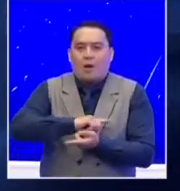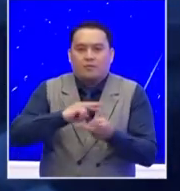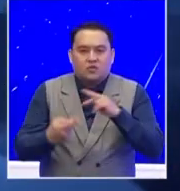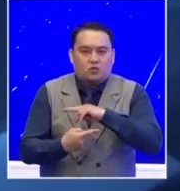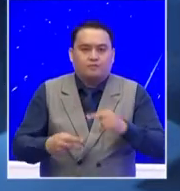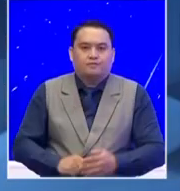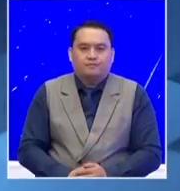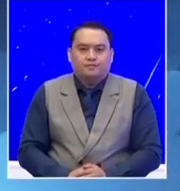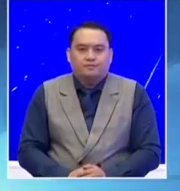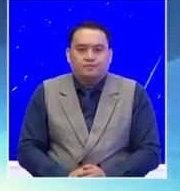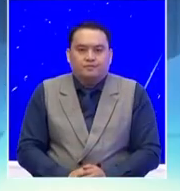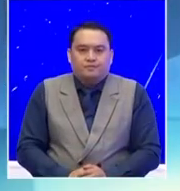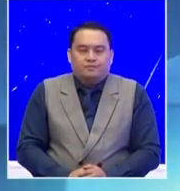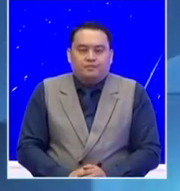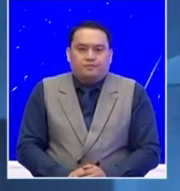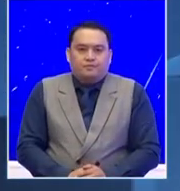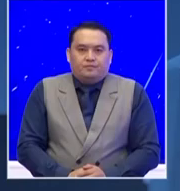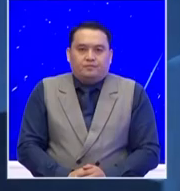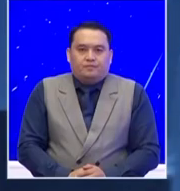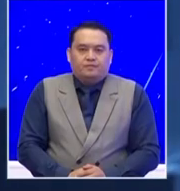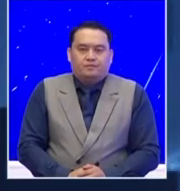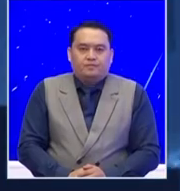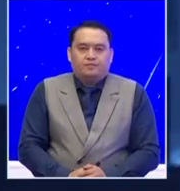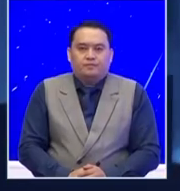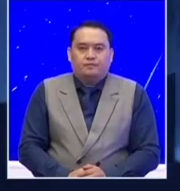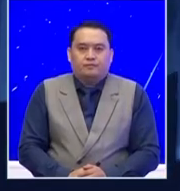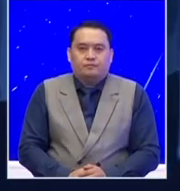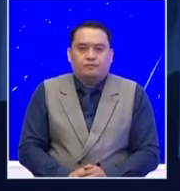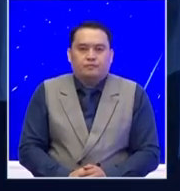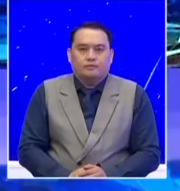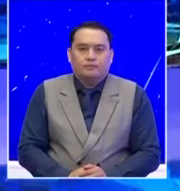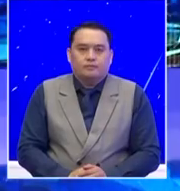Анитов, Курманжан Касымжанулы, Аманжол Жункешев, телеканал ЖТСУ.